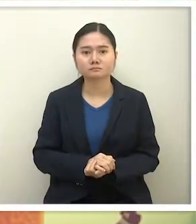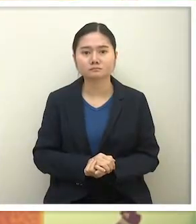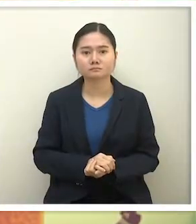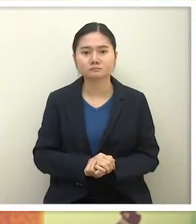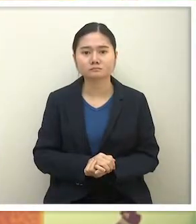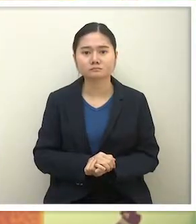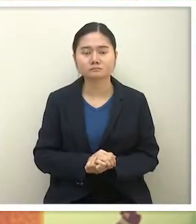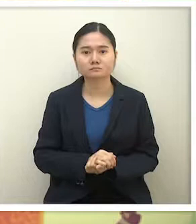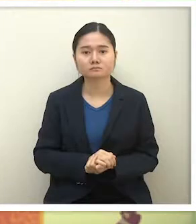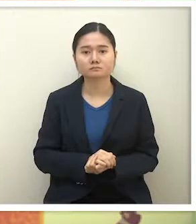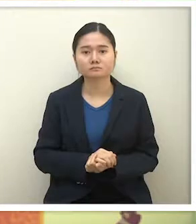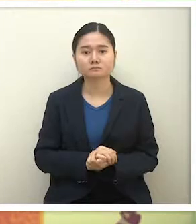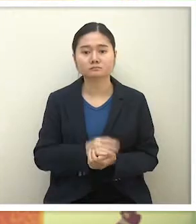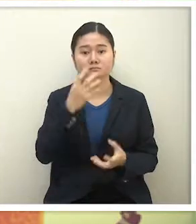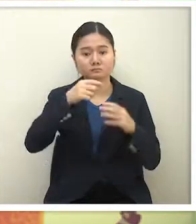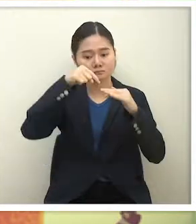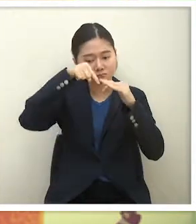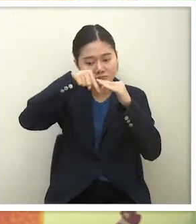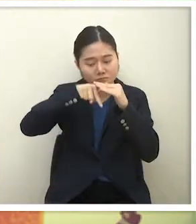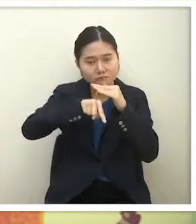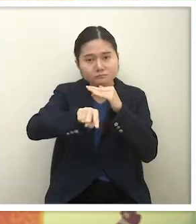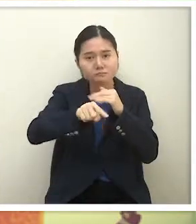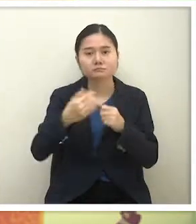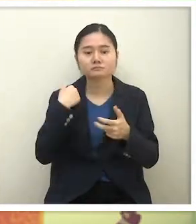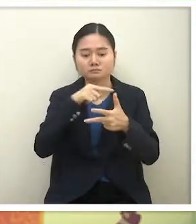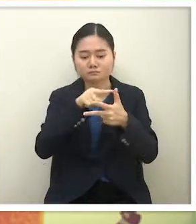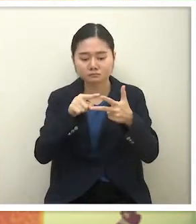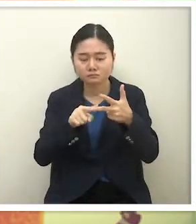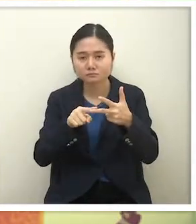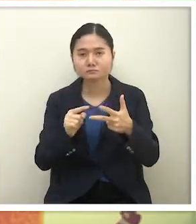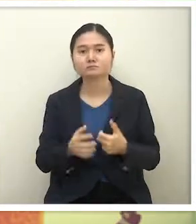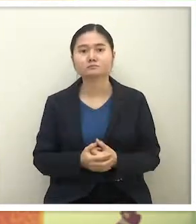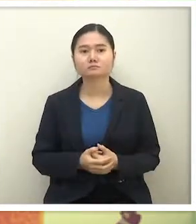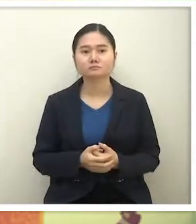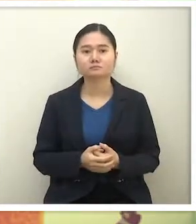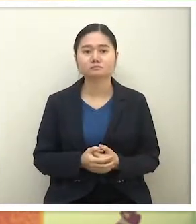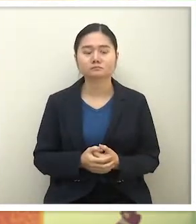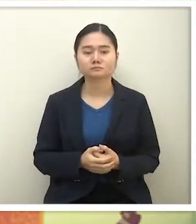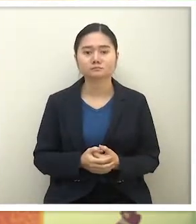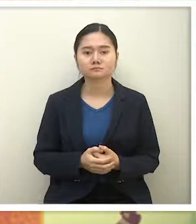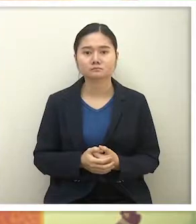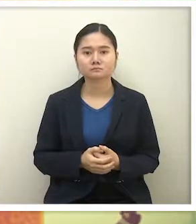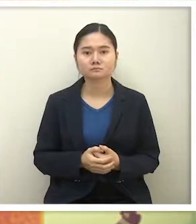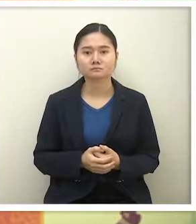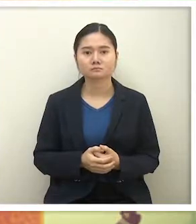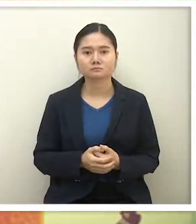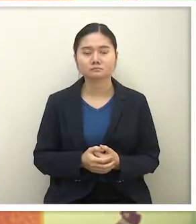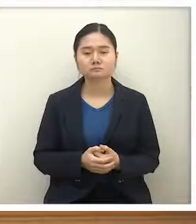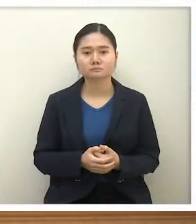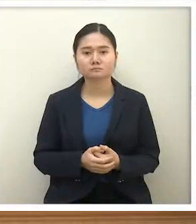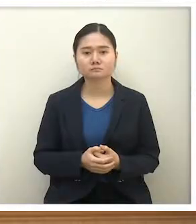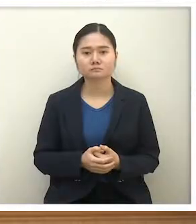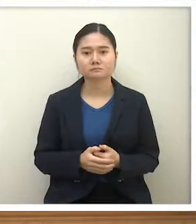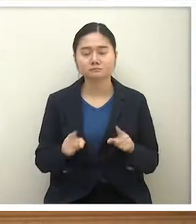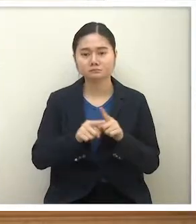แล้วก็มีน้ำหนักลึกเข้าไปมีอยู่3จังหวะคือไม่ได้เกลี่ยไม่ได้เกลี่ยจนแบบว่